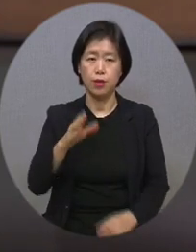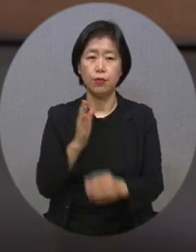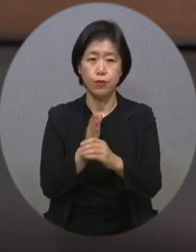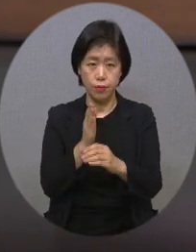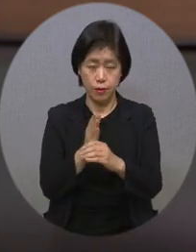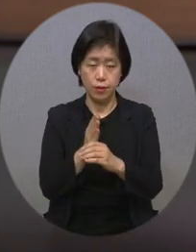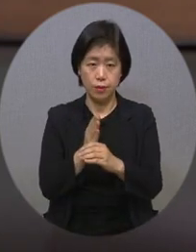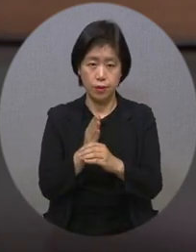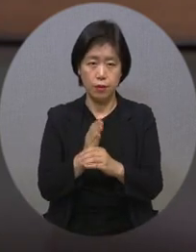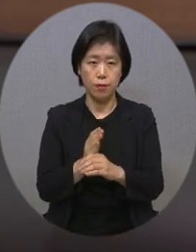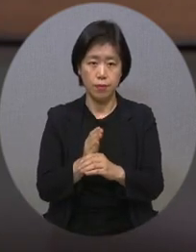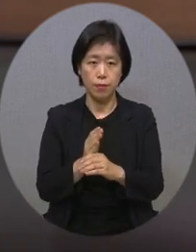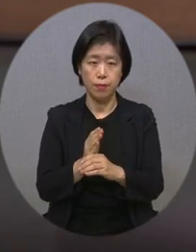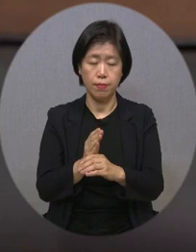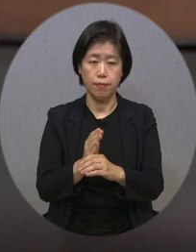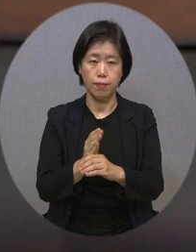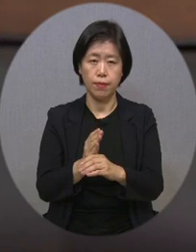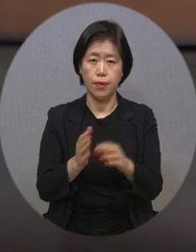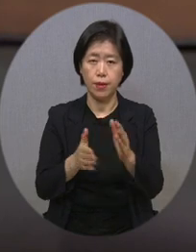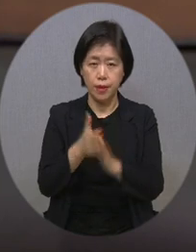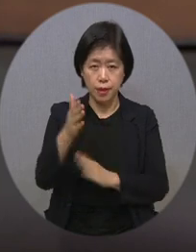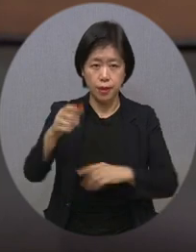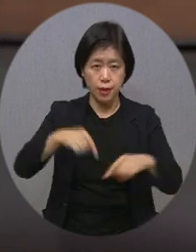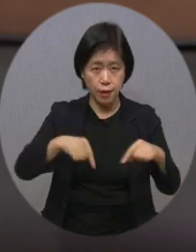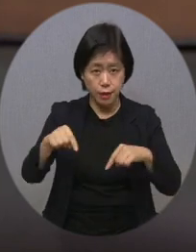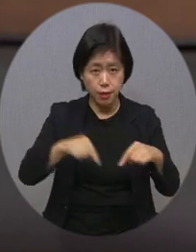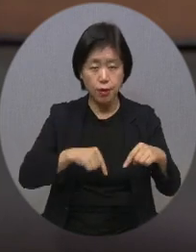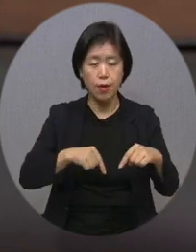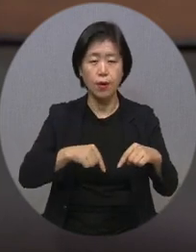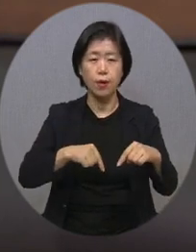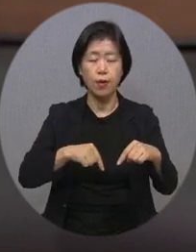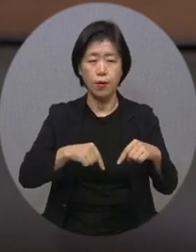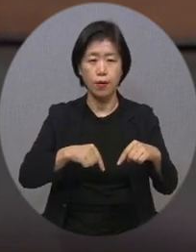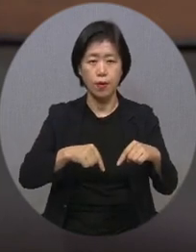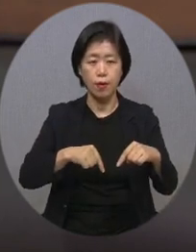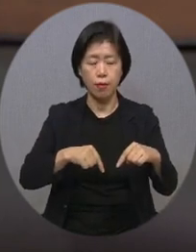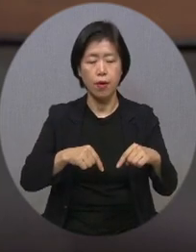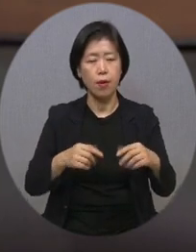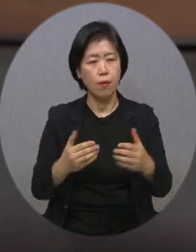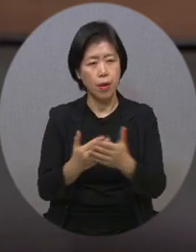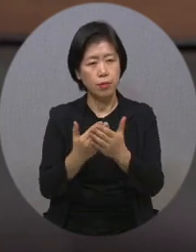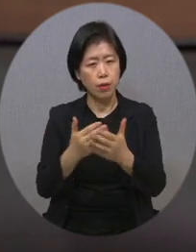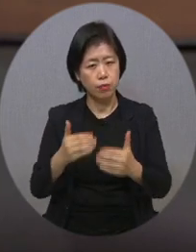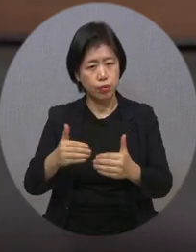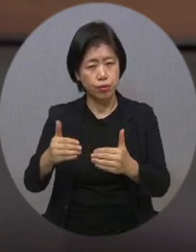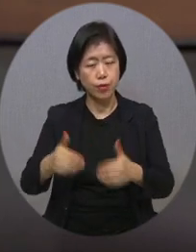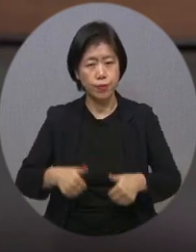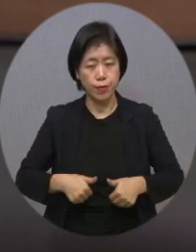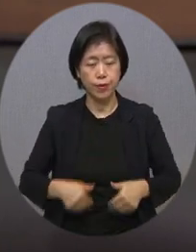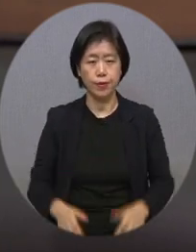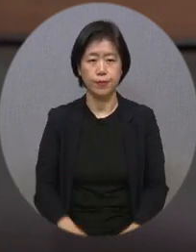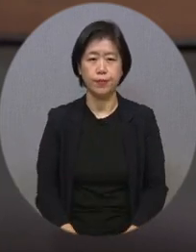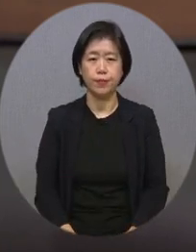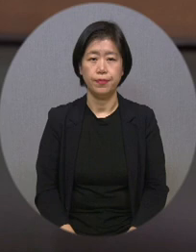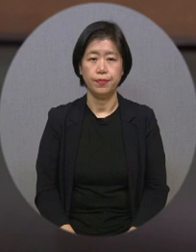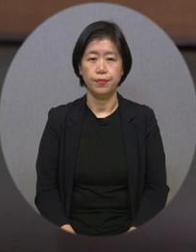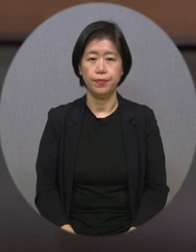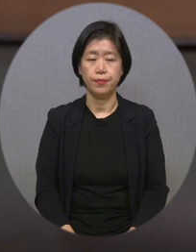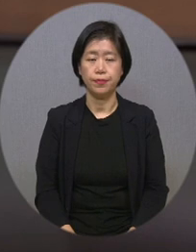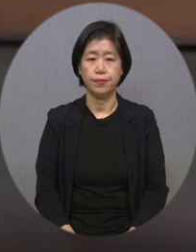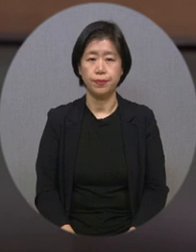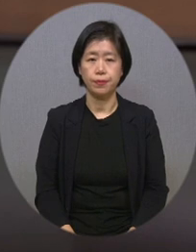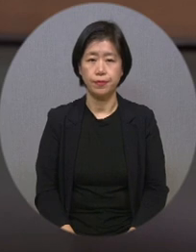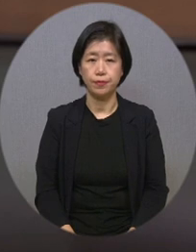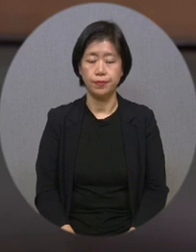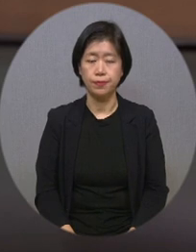시행정이나 뭐 이런 기초 자치단체 행정이 갈 수밖에 없고 또 그렇게 가야 된다고 생각을 한 차원에서 제가 복지